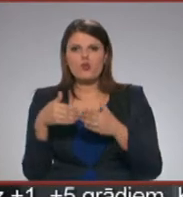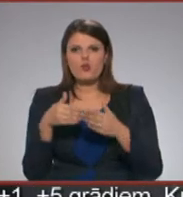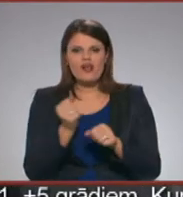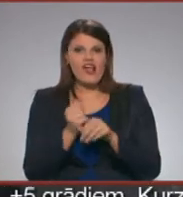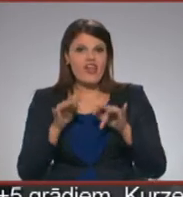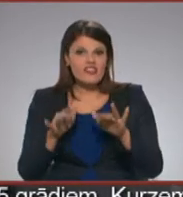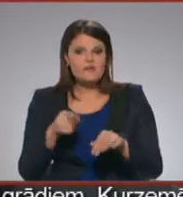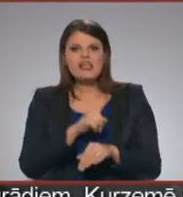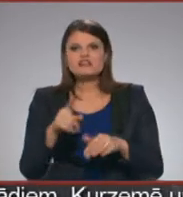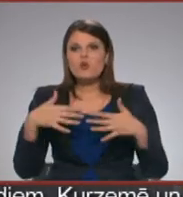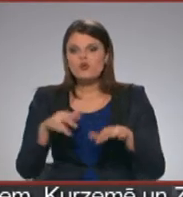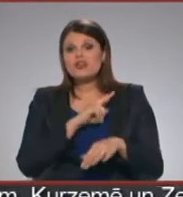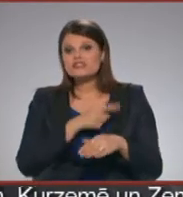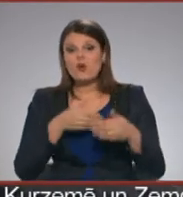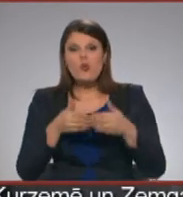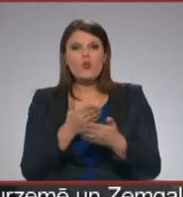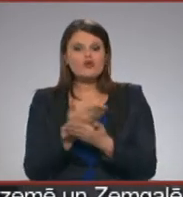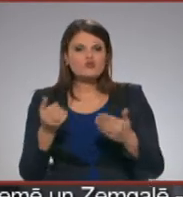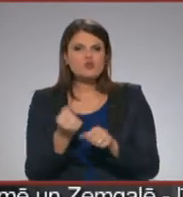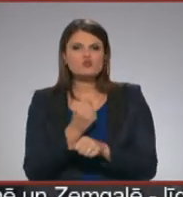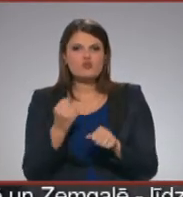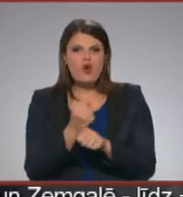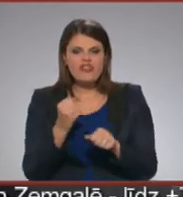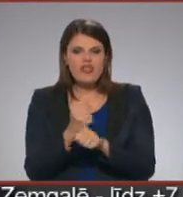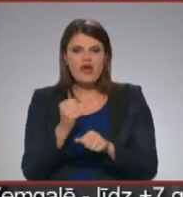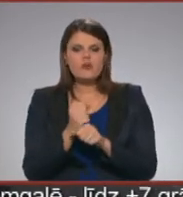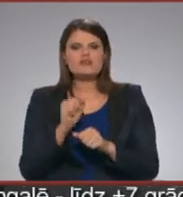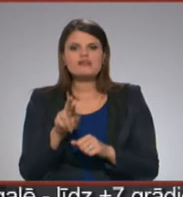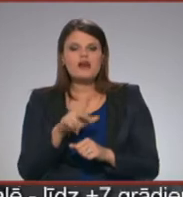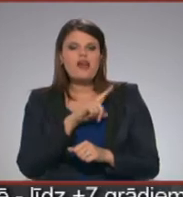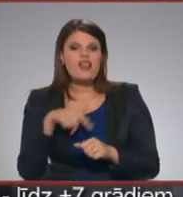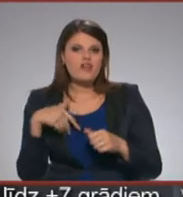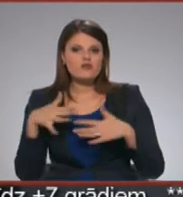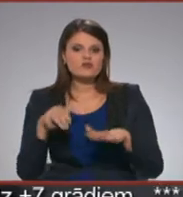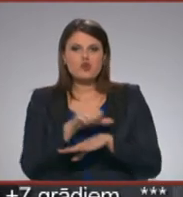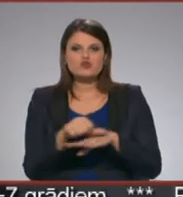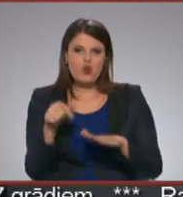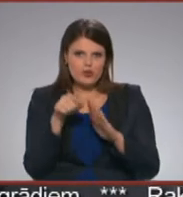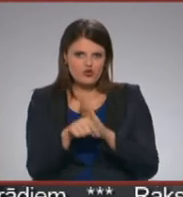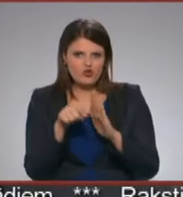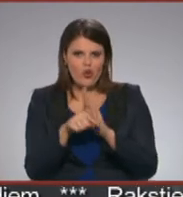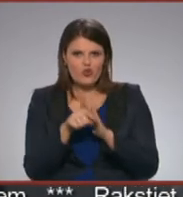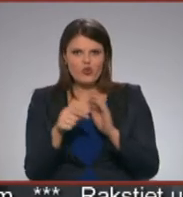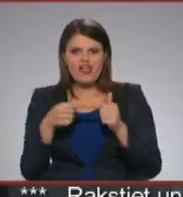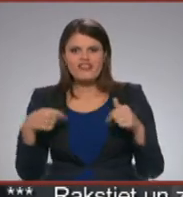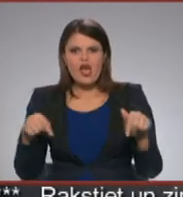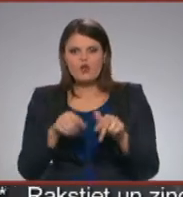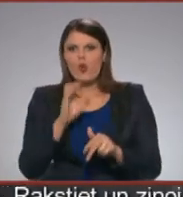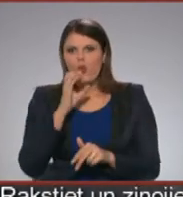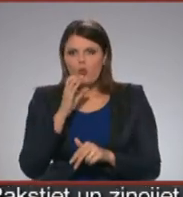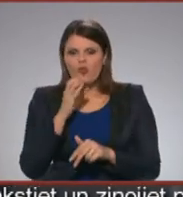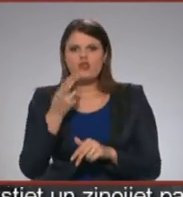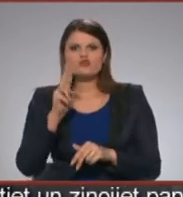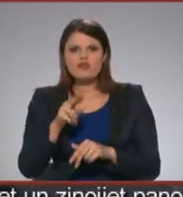spēku kuģis, kas nodarbojās ar Latvijas jūras robežas kontroli, teritoriālo ūdeņu un